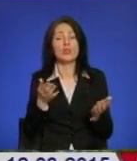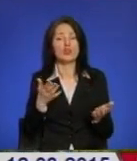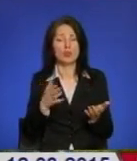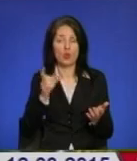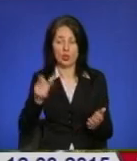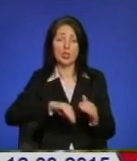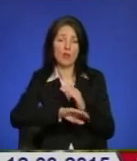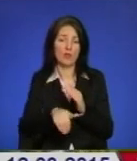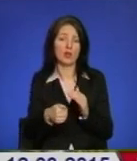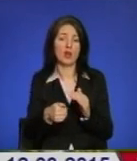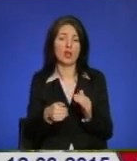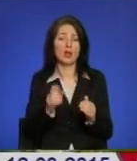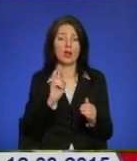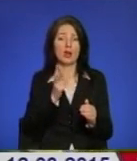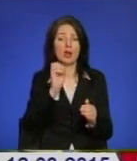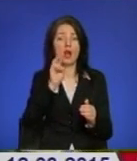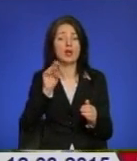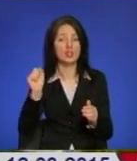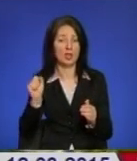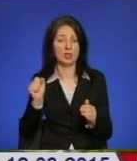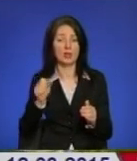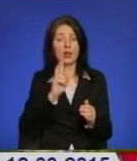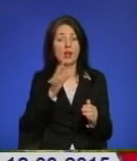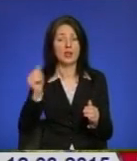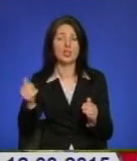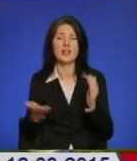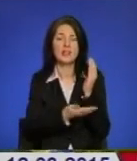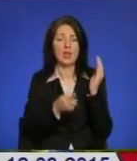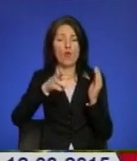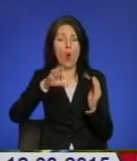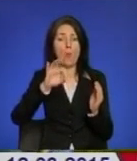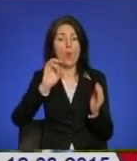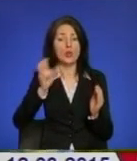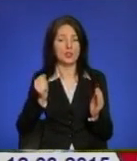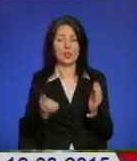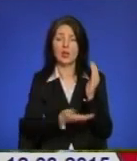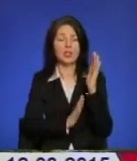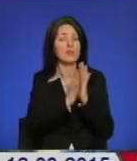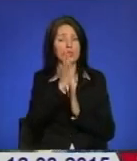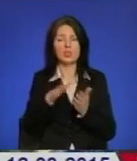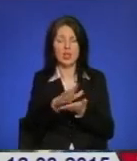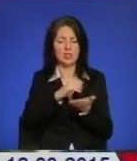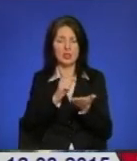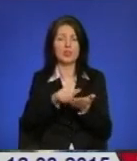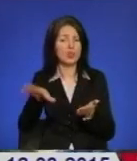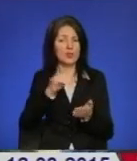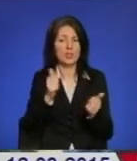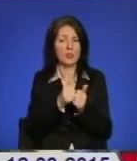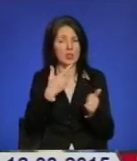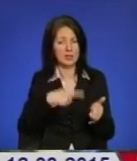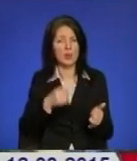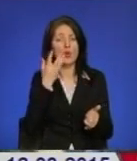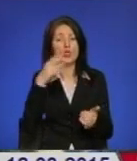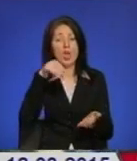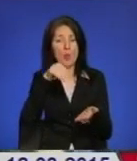Каштан – дерево монстр. Воно виростає, воно знищує все навколо себе. Для чого це дерево, там, якщо посадити на дачі, то в нього нічого не буде рости, розумієте?